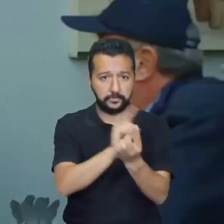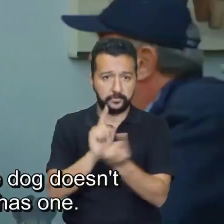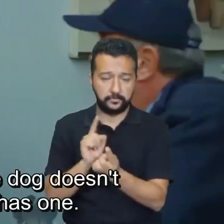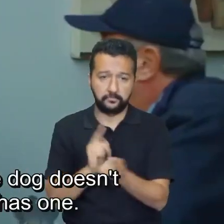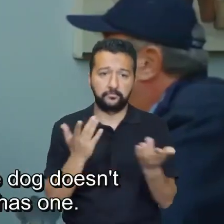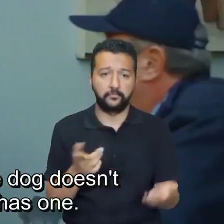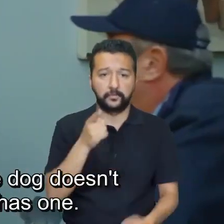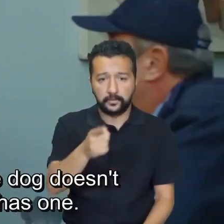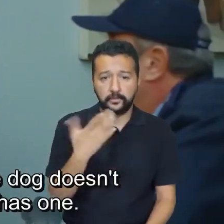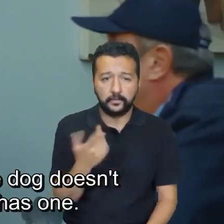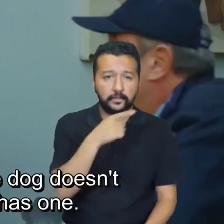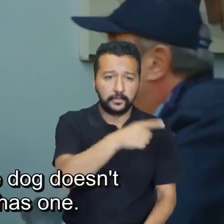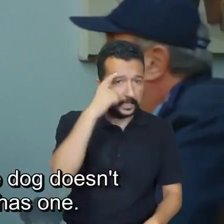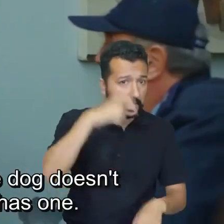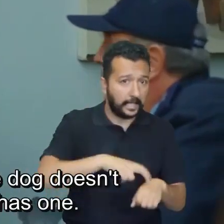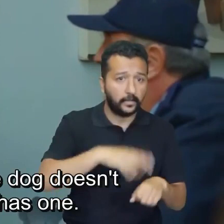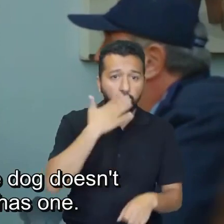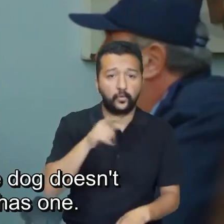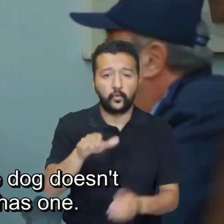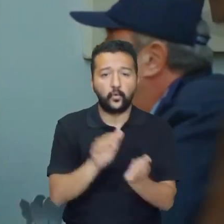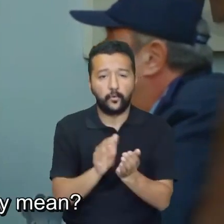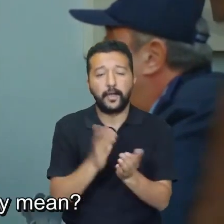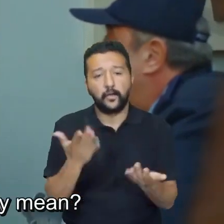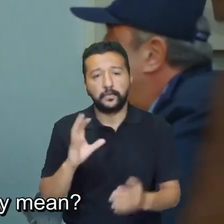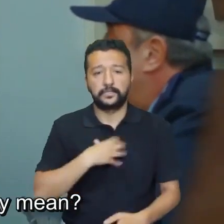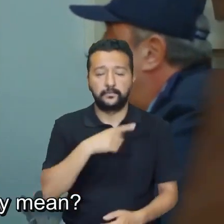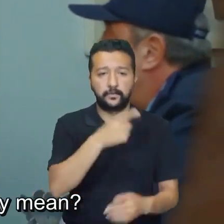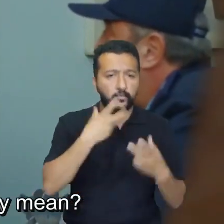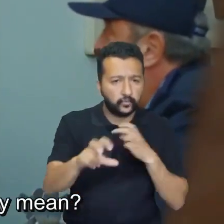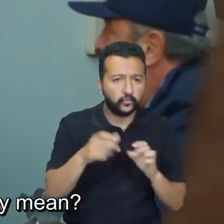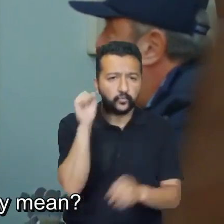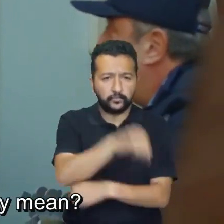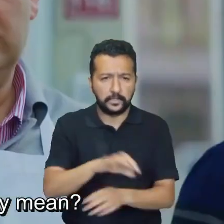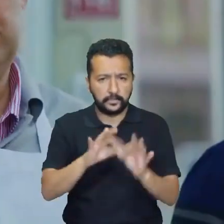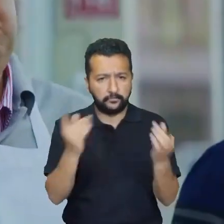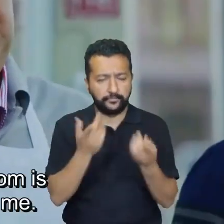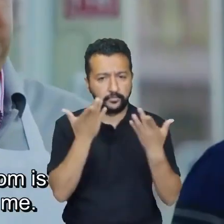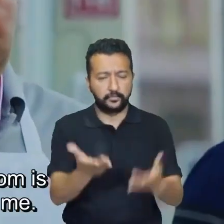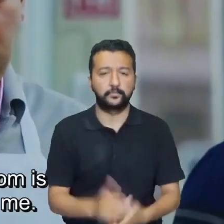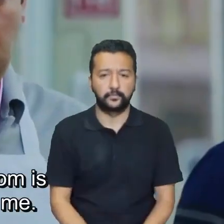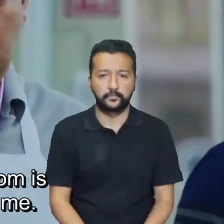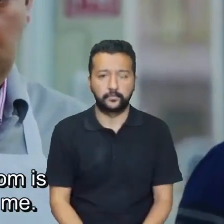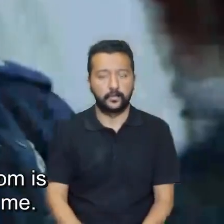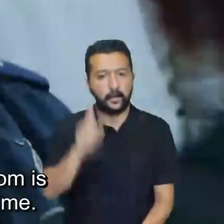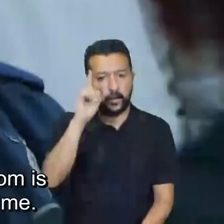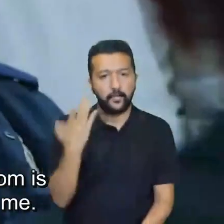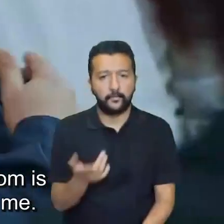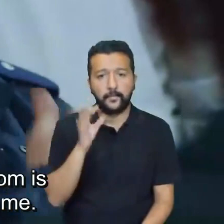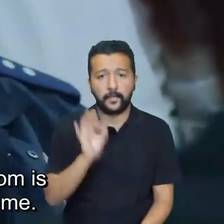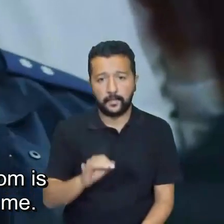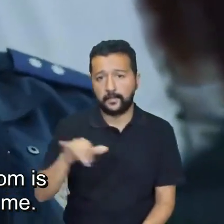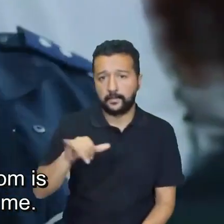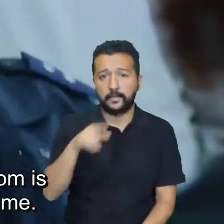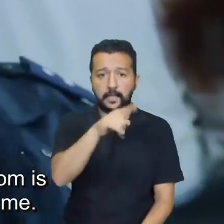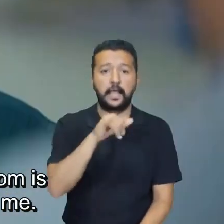bakıyoruz. Yani itin hatırı yoksa sahibinin hatırı var demişler. Küskünlük, düşmanlık ne demek ya? Hey Allah'ım ya. Pencere